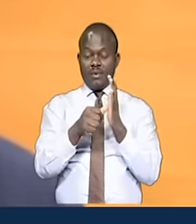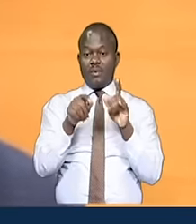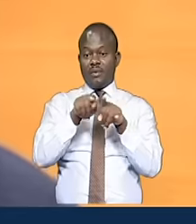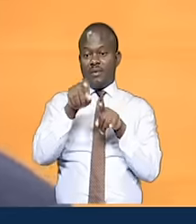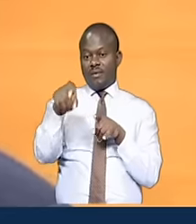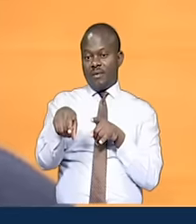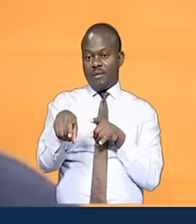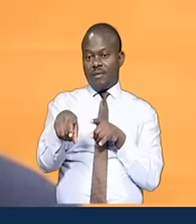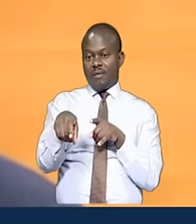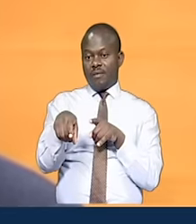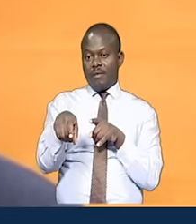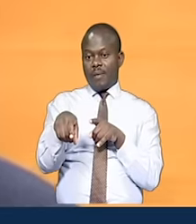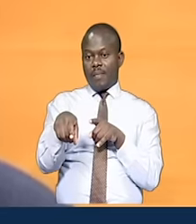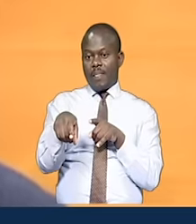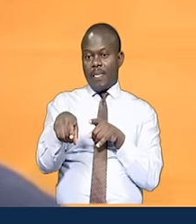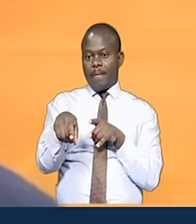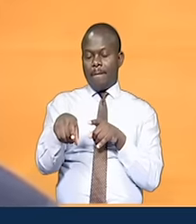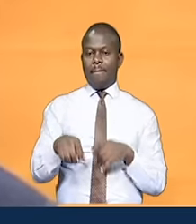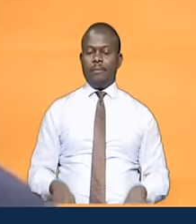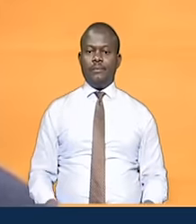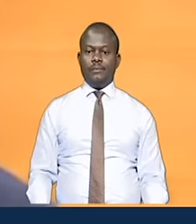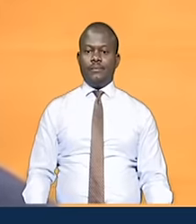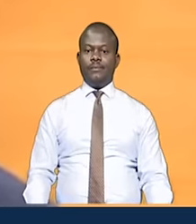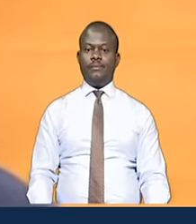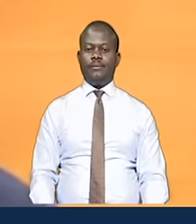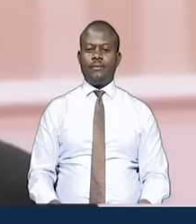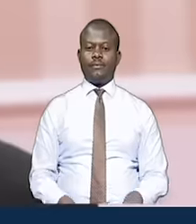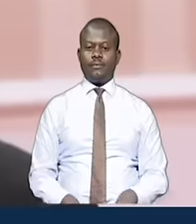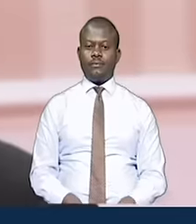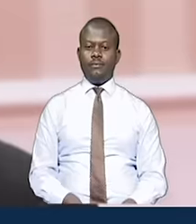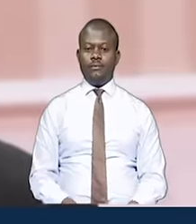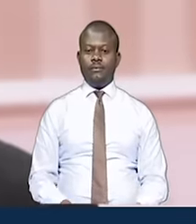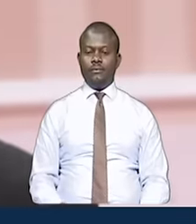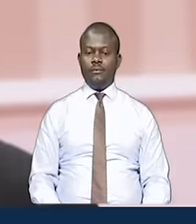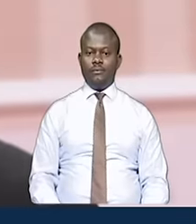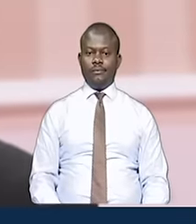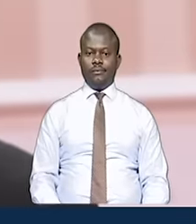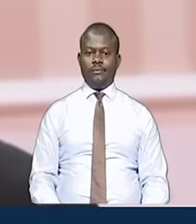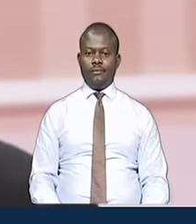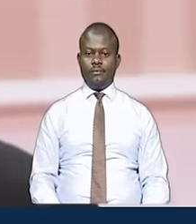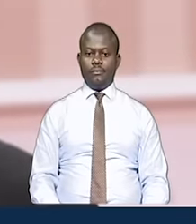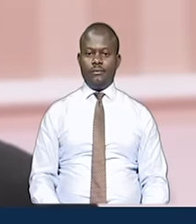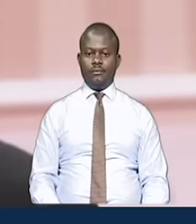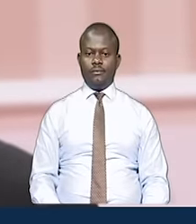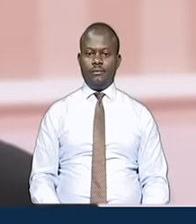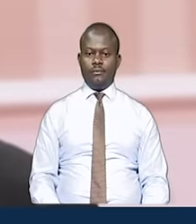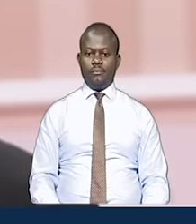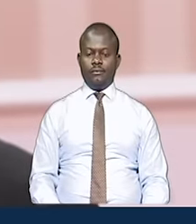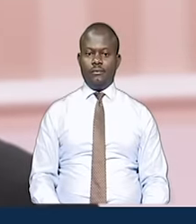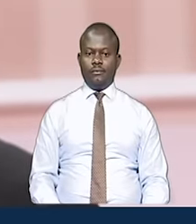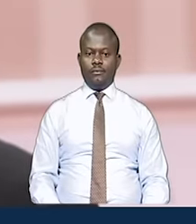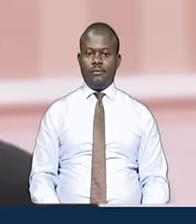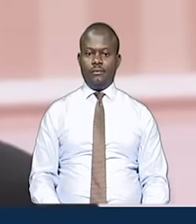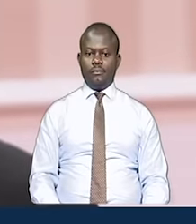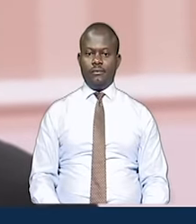bikwiye. If you may call this M23 terrorists or this, or you want to